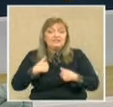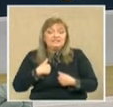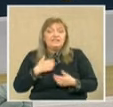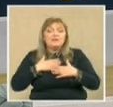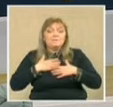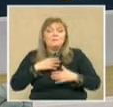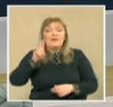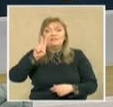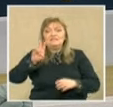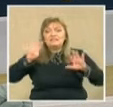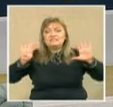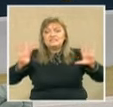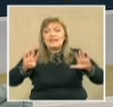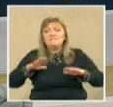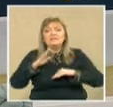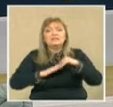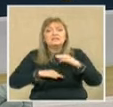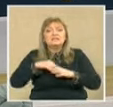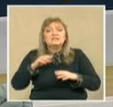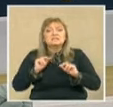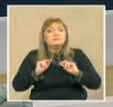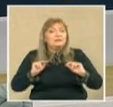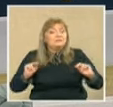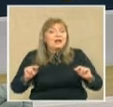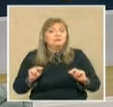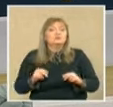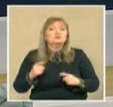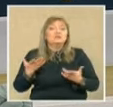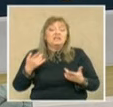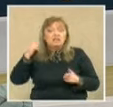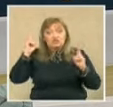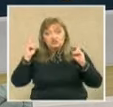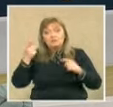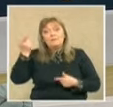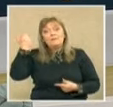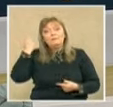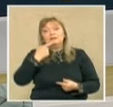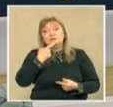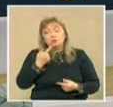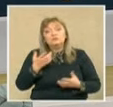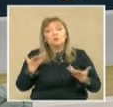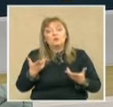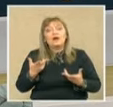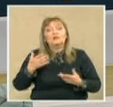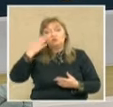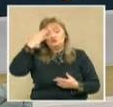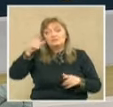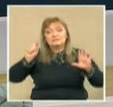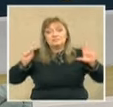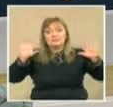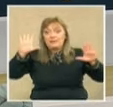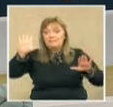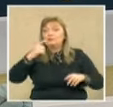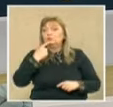специалности под един покрив. Затова решихме още от миналата година, когато чествахме 75 годишния си юбилей, решихме да